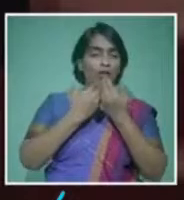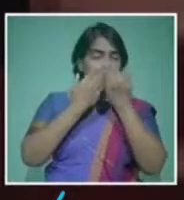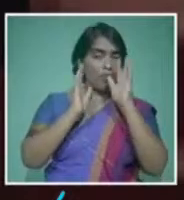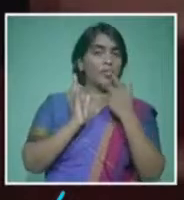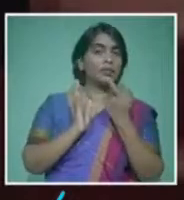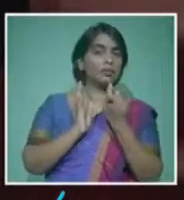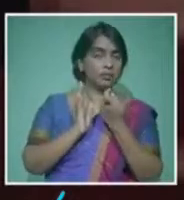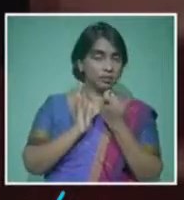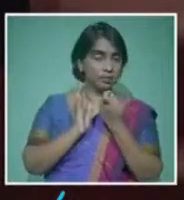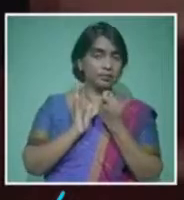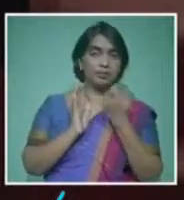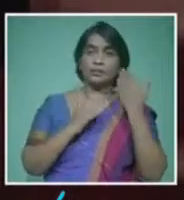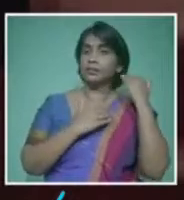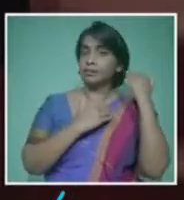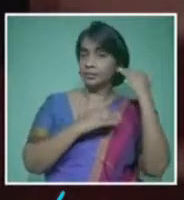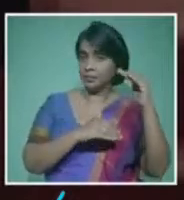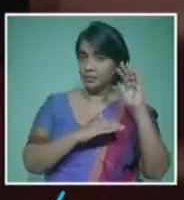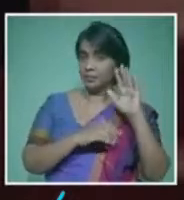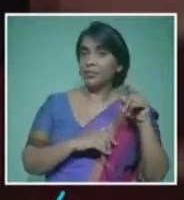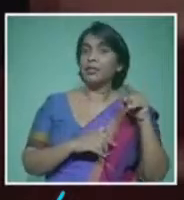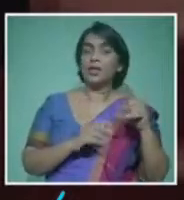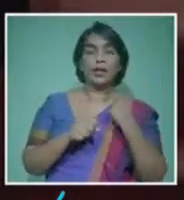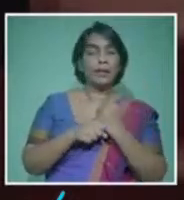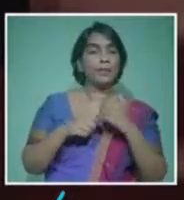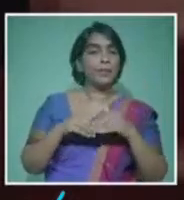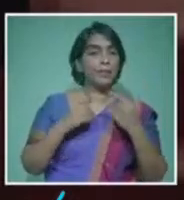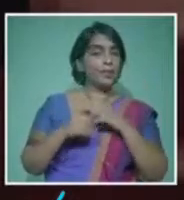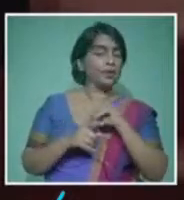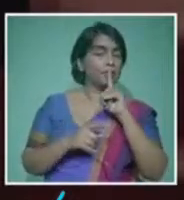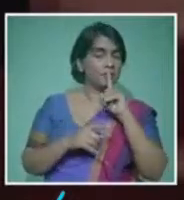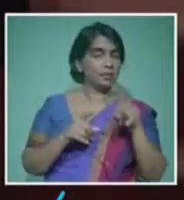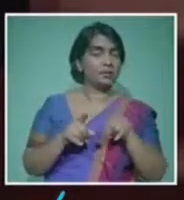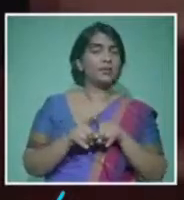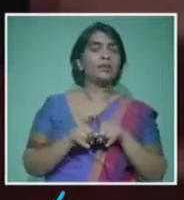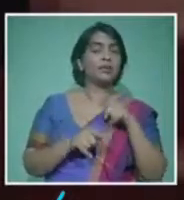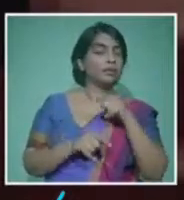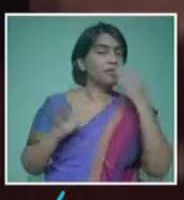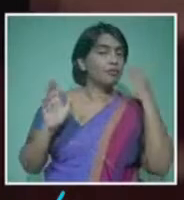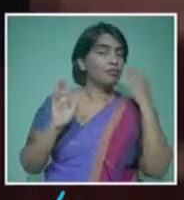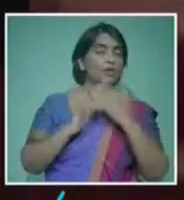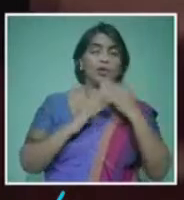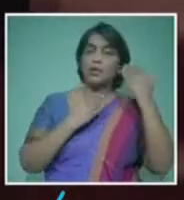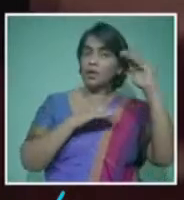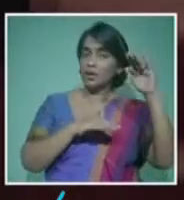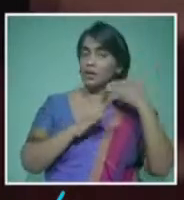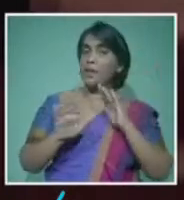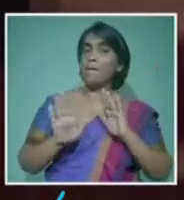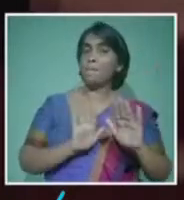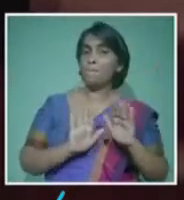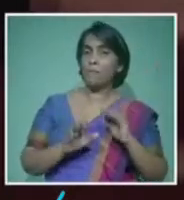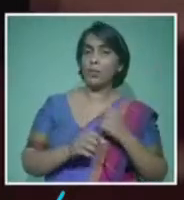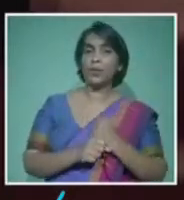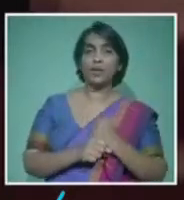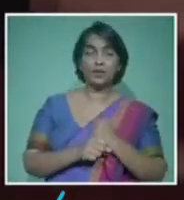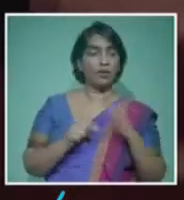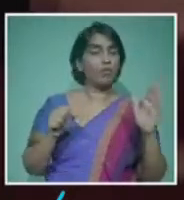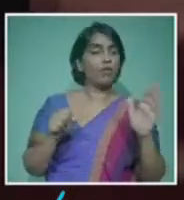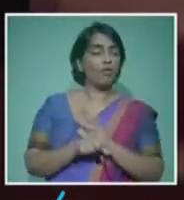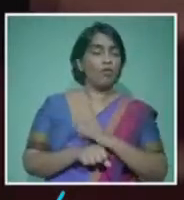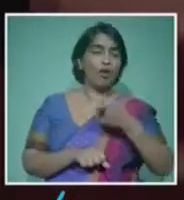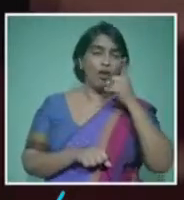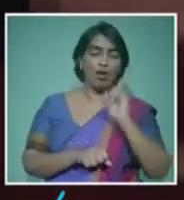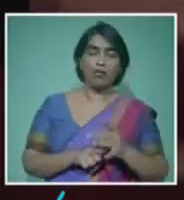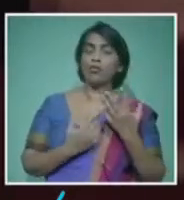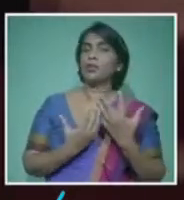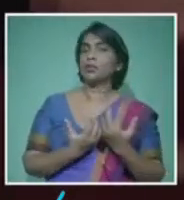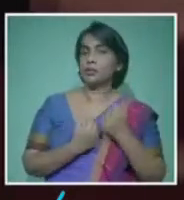යටතේ ආනයනය කරන්නේ නම් ගැසට් නිවේදනයේ සඳහන් පරිදි ඒ සඳහා ආනයන අපනයන පාලක ජනරාල් වතින් පූර්ව අනුමැතියක්